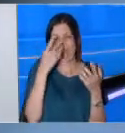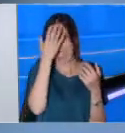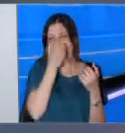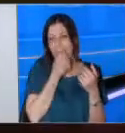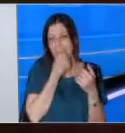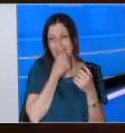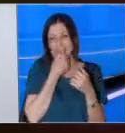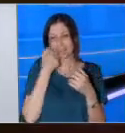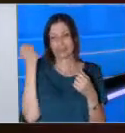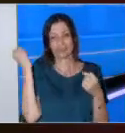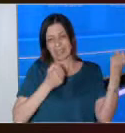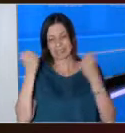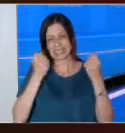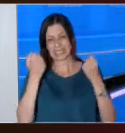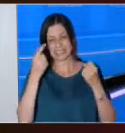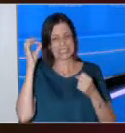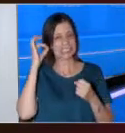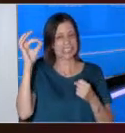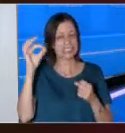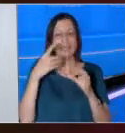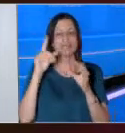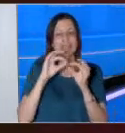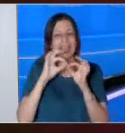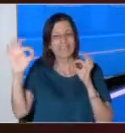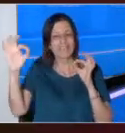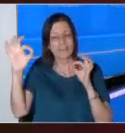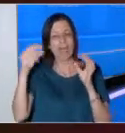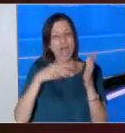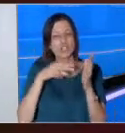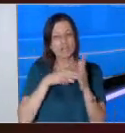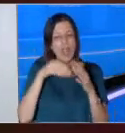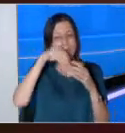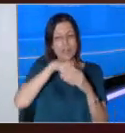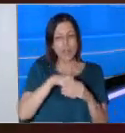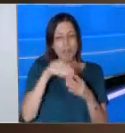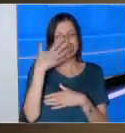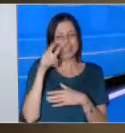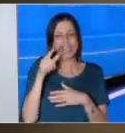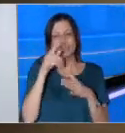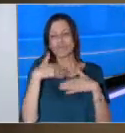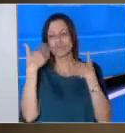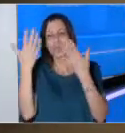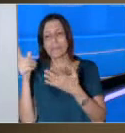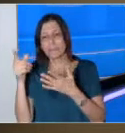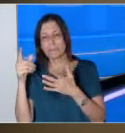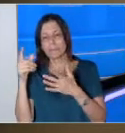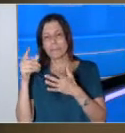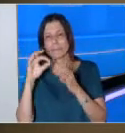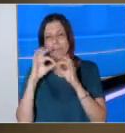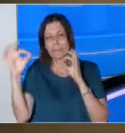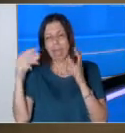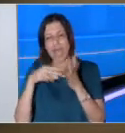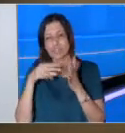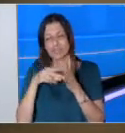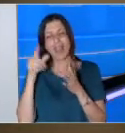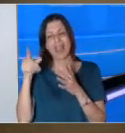כשחמאס הפציץ את הקווים בתוך מדינת ישראל שמזינים את עזה. אז אנחנו כעובדי חברת